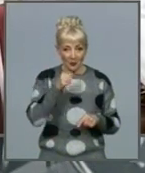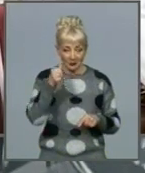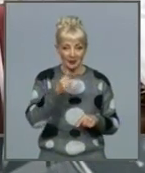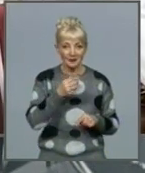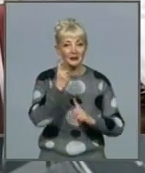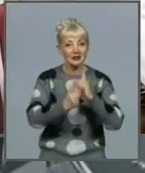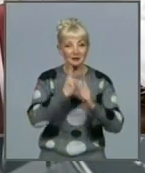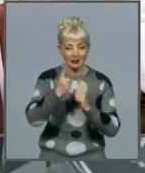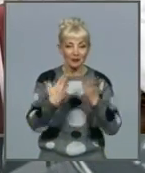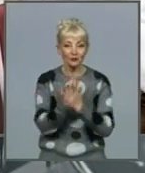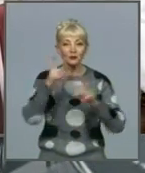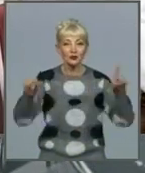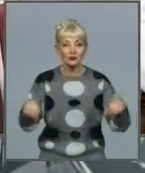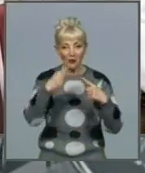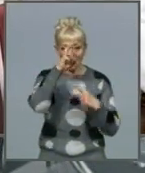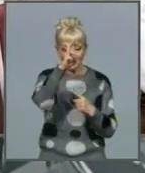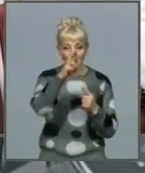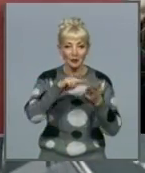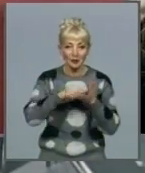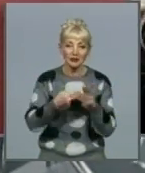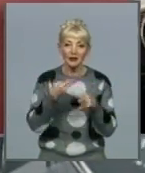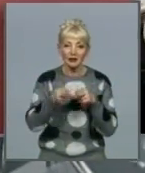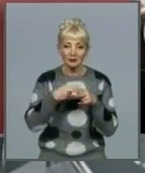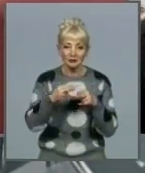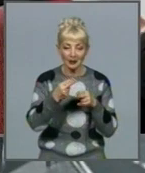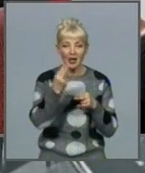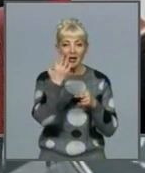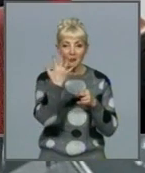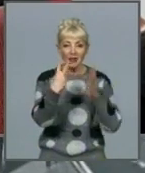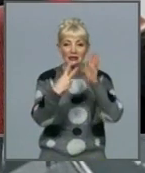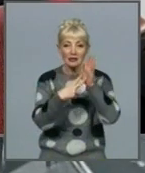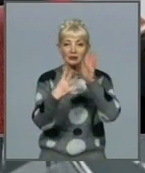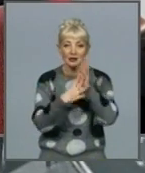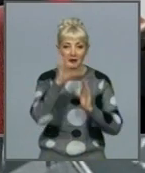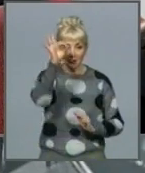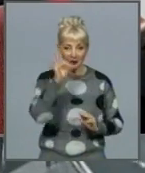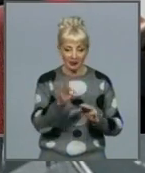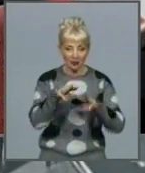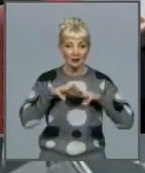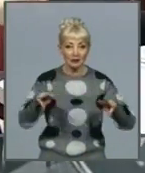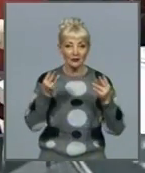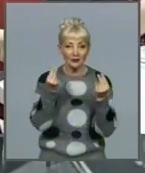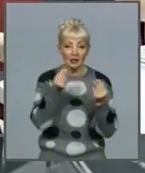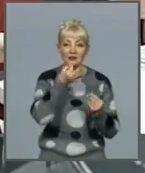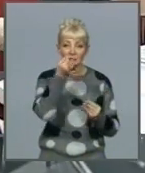новоствореній державній програмі кредитування 5-7-9%. У Міністерстві фінансів зазначають, нова функція – кредитні гарантії